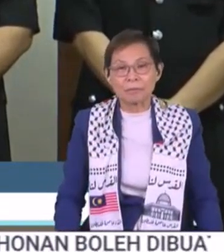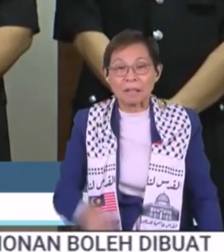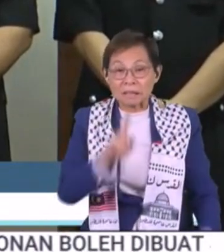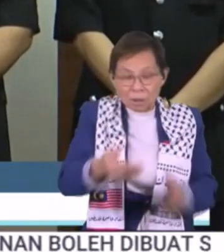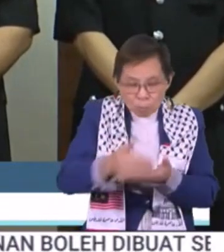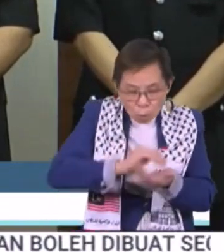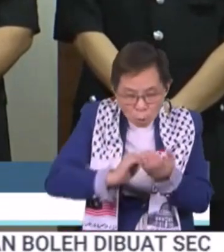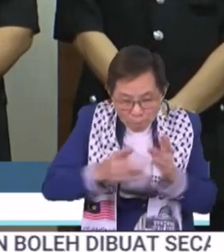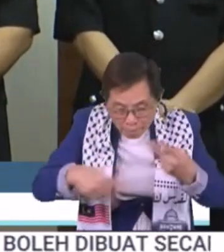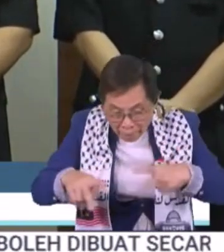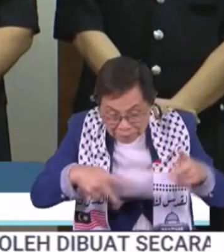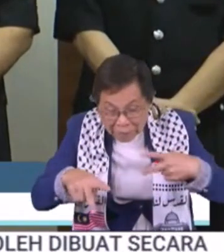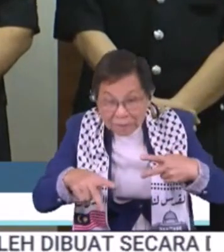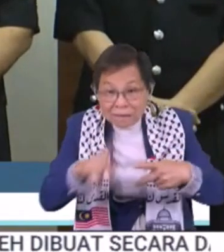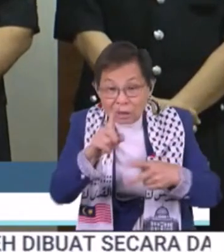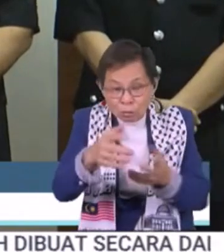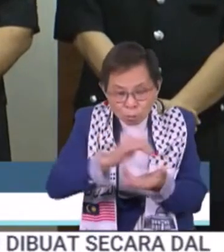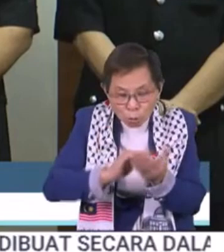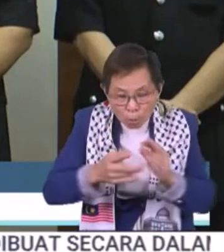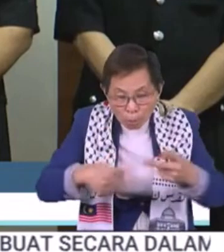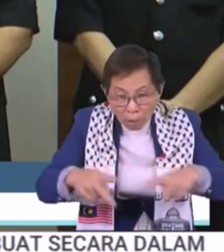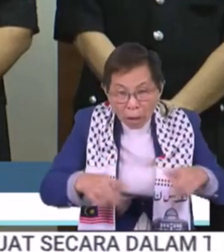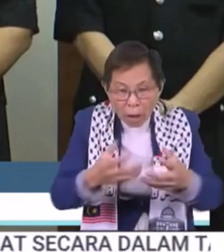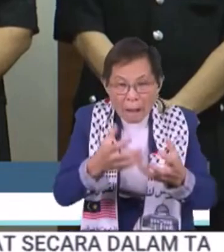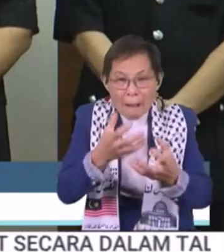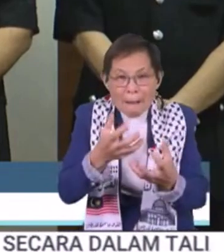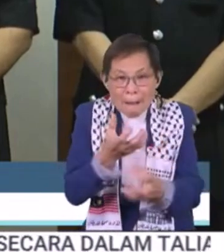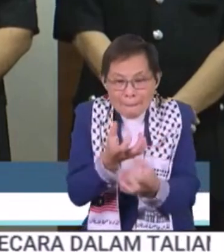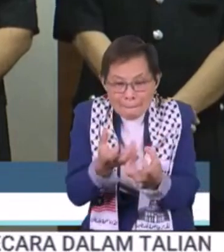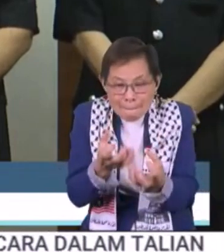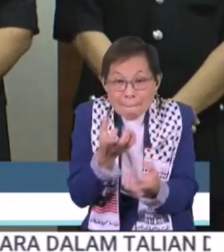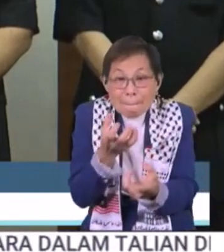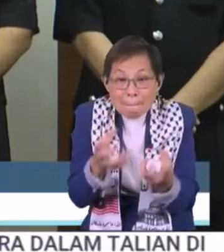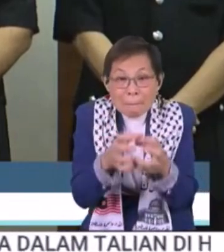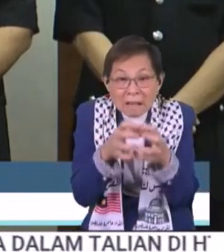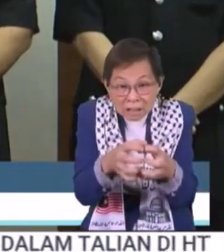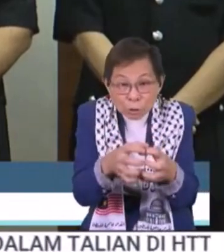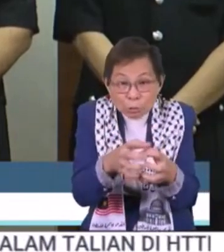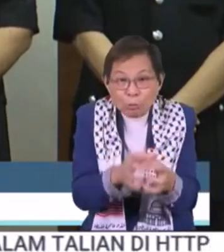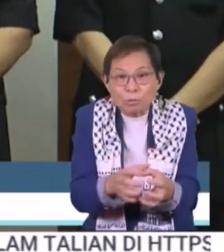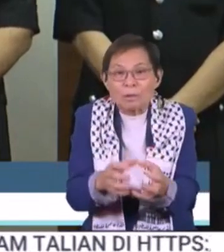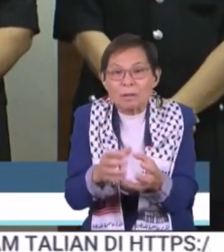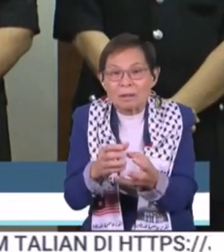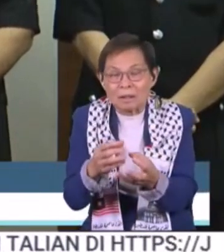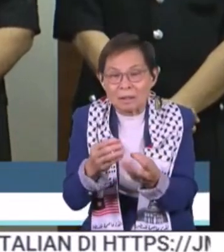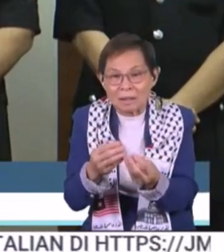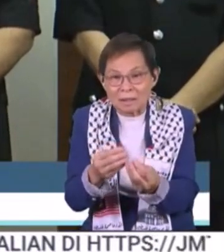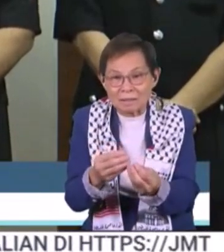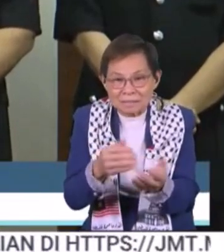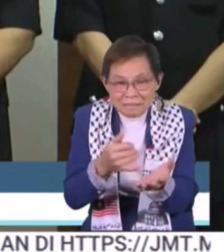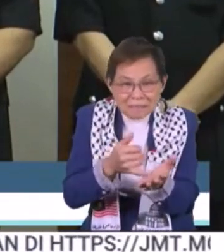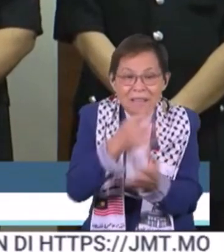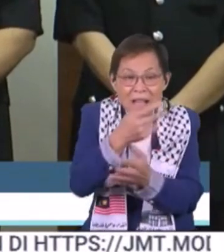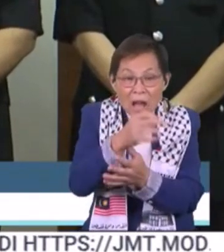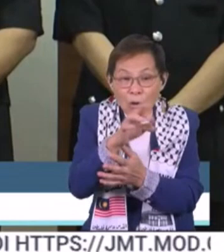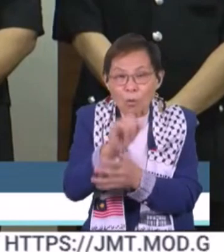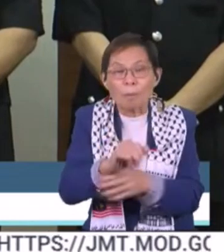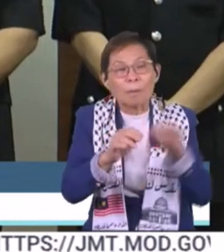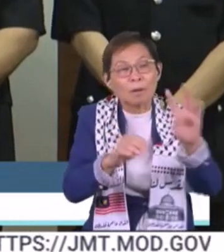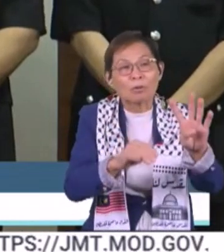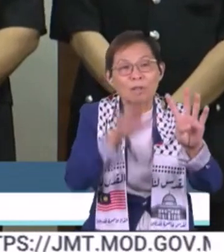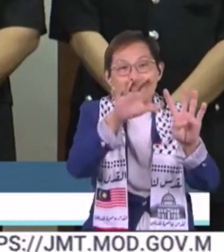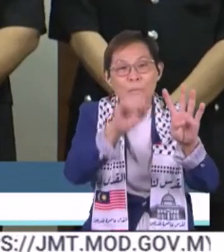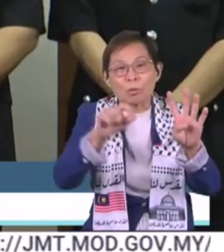bungkusan plastik lusina berisi ketulan dan serbuk disiaki dadah jis heroin juga seberat 450